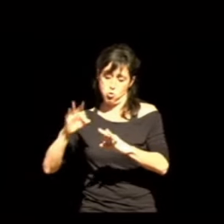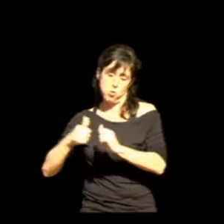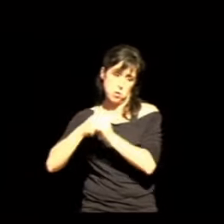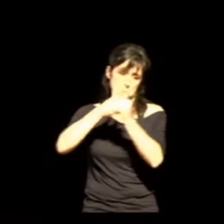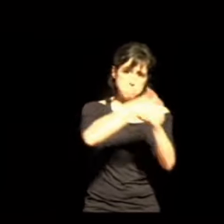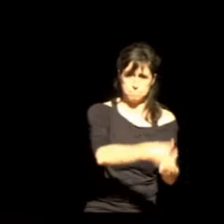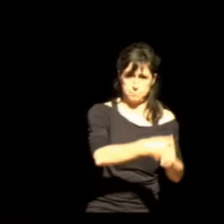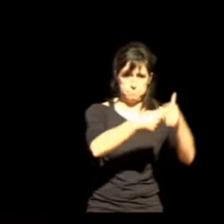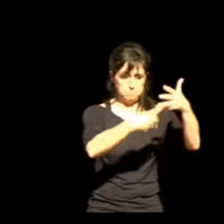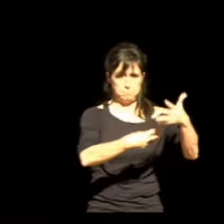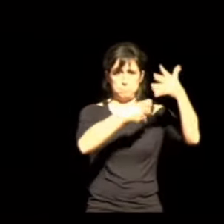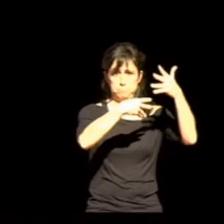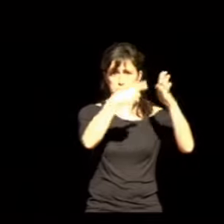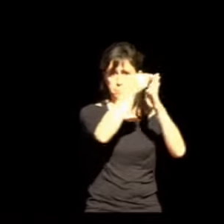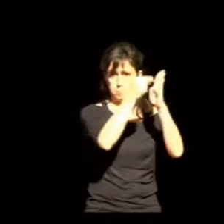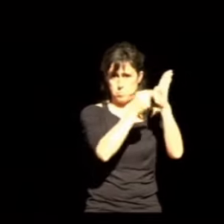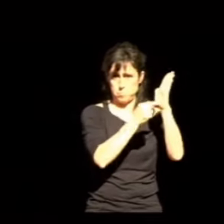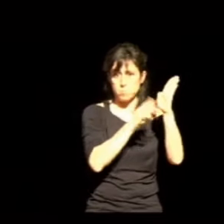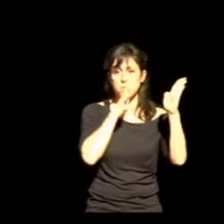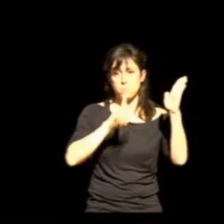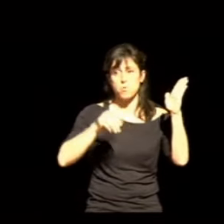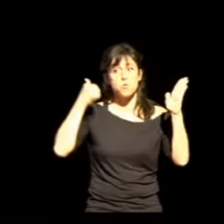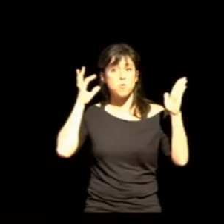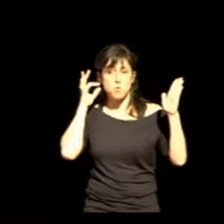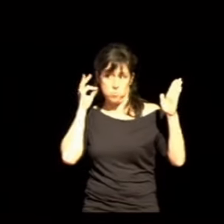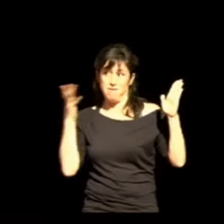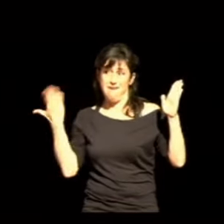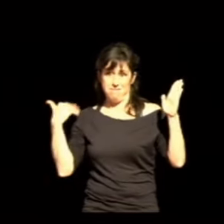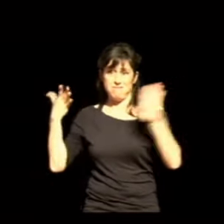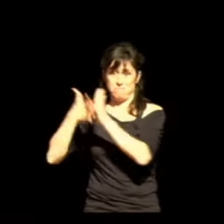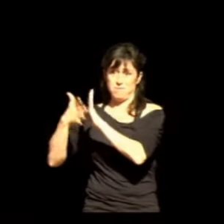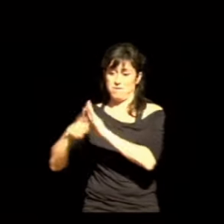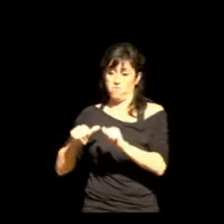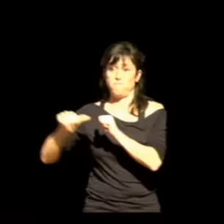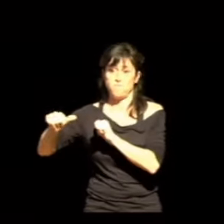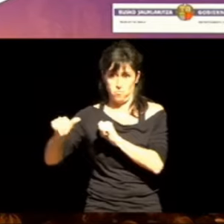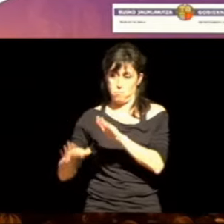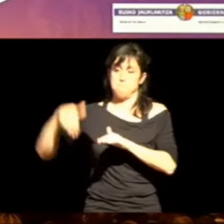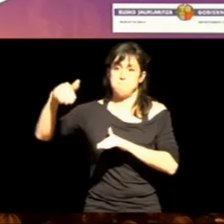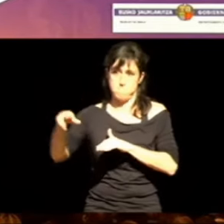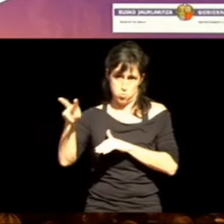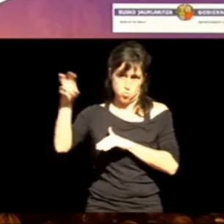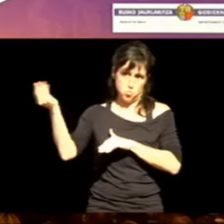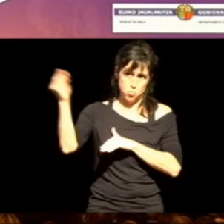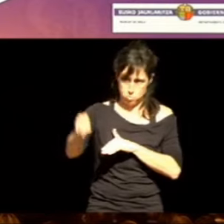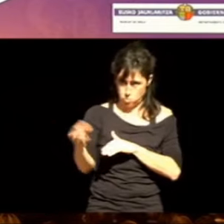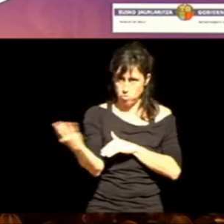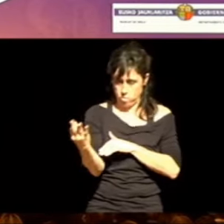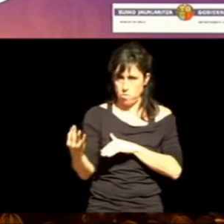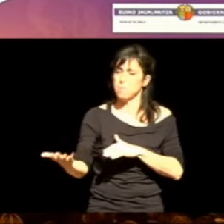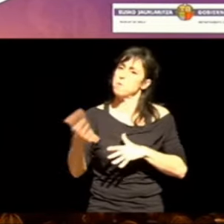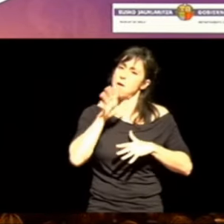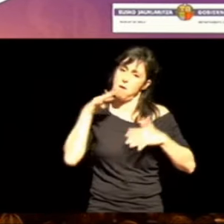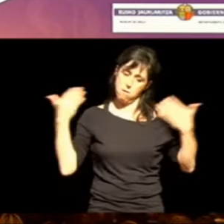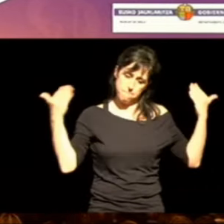bukaeran, honek izango du beste urratz bat, etorkizunean. Bueno, hor, goitik hasita, ikusten duzue,